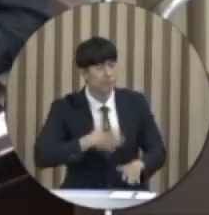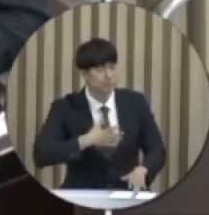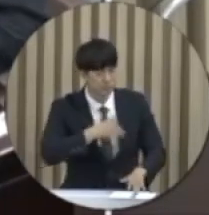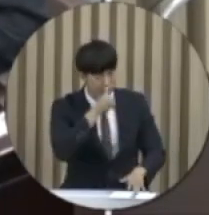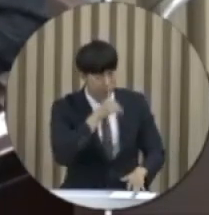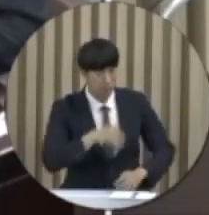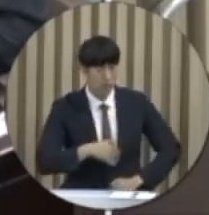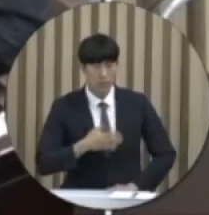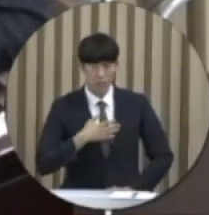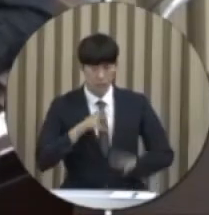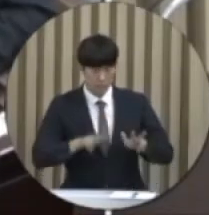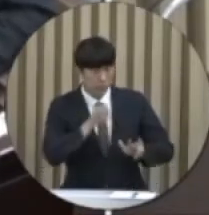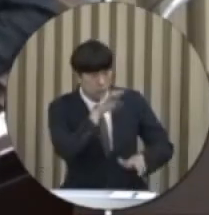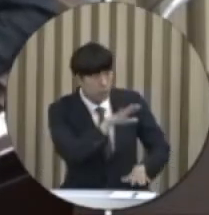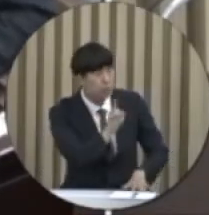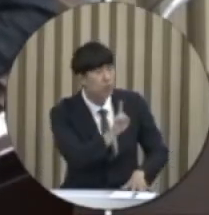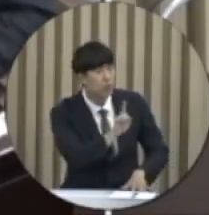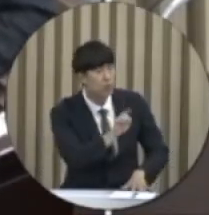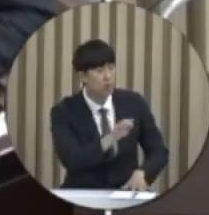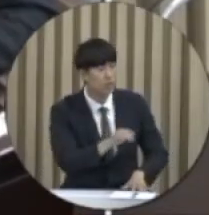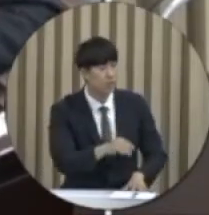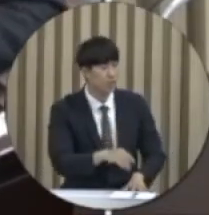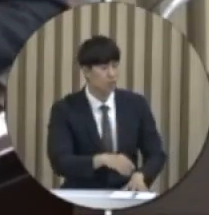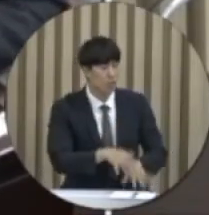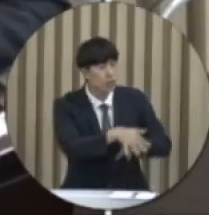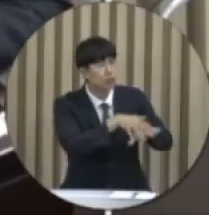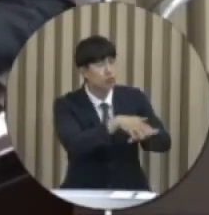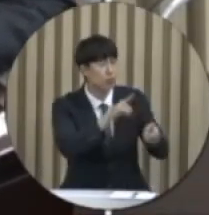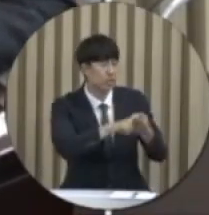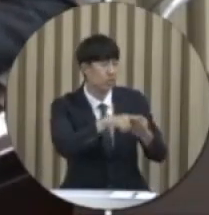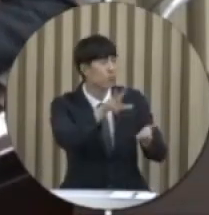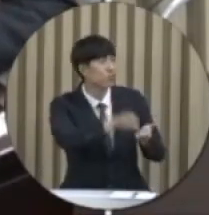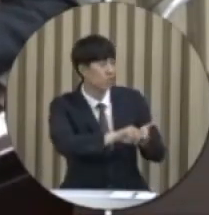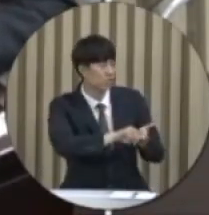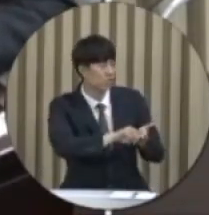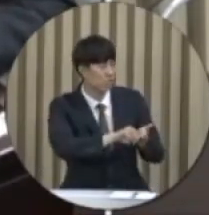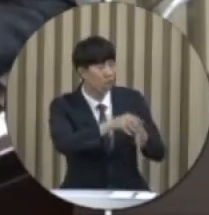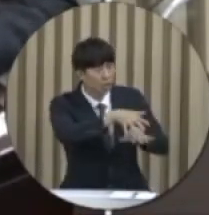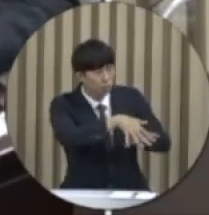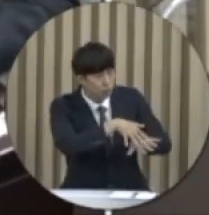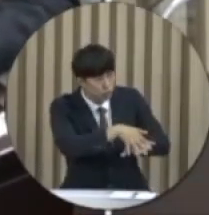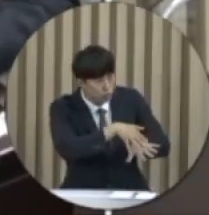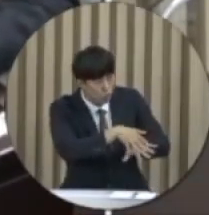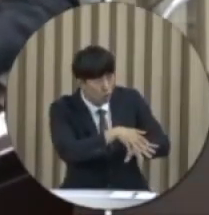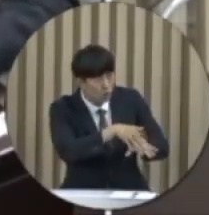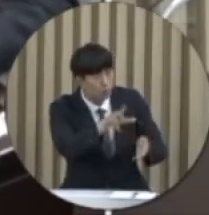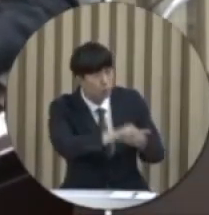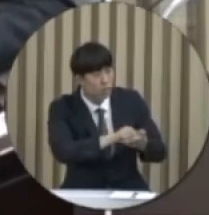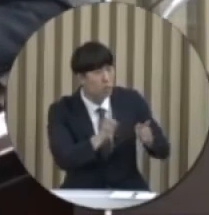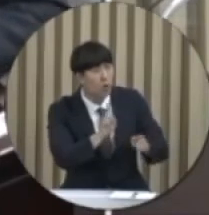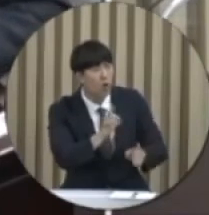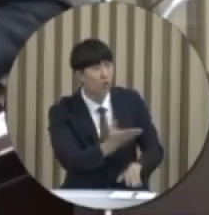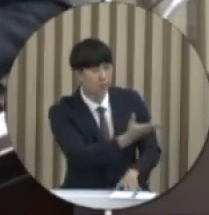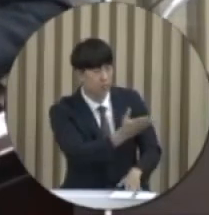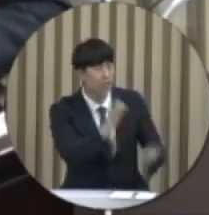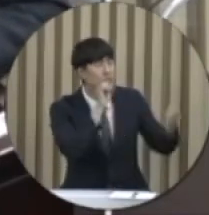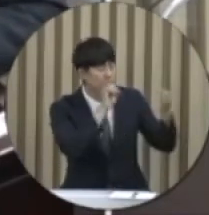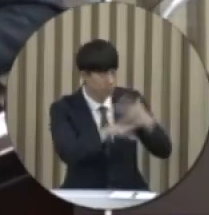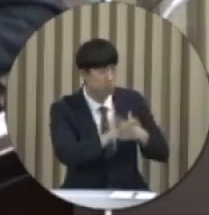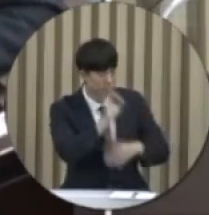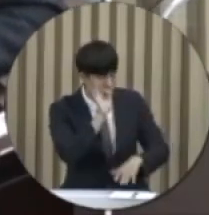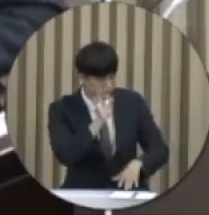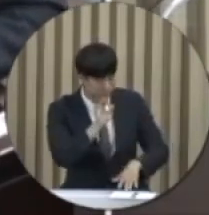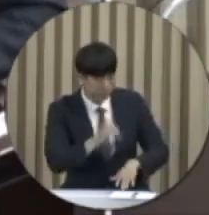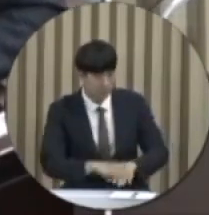제가 지금 말씀드리는 거는 이 구조에 대한 문제를 얘기한 거고요. 그 구조의 문제는 시장님이 답변을 얻은 걸로 알고 있겠습니다.